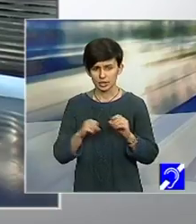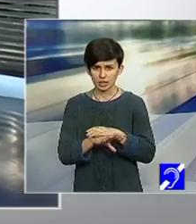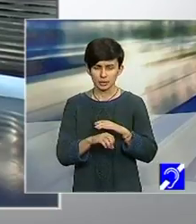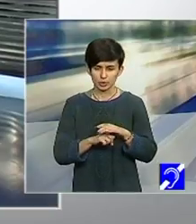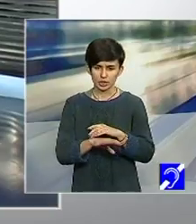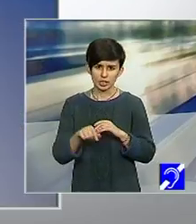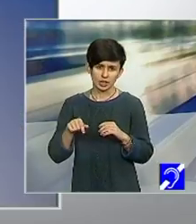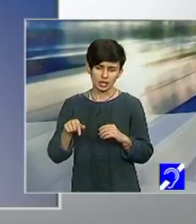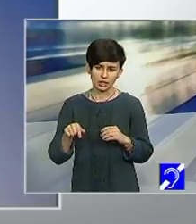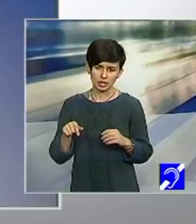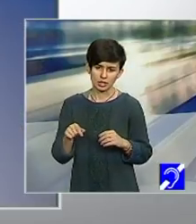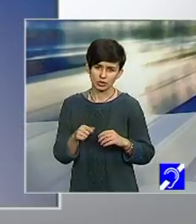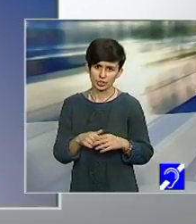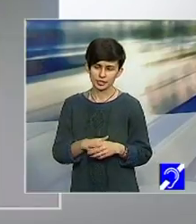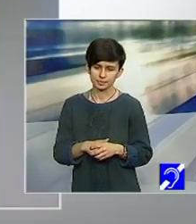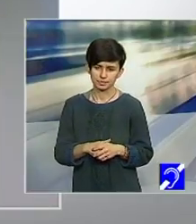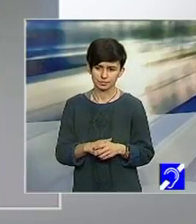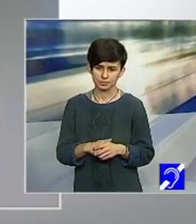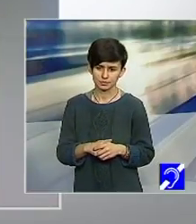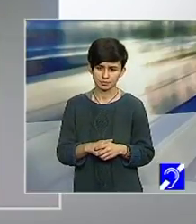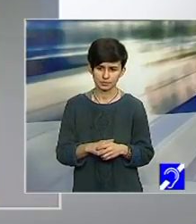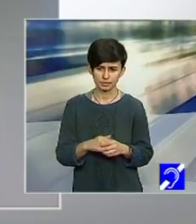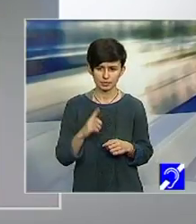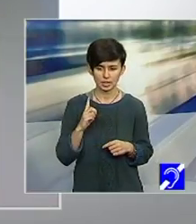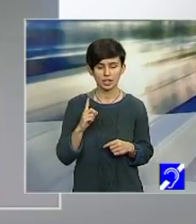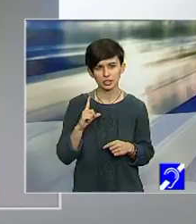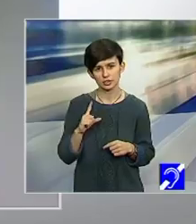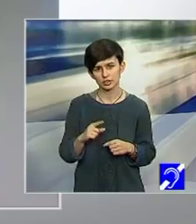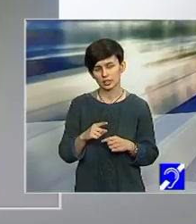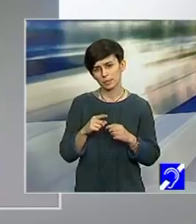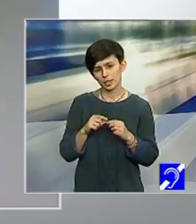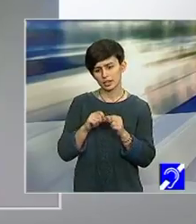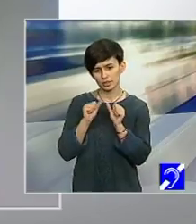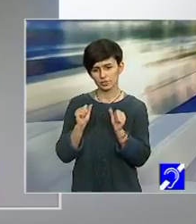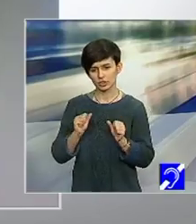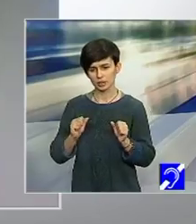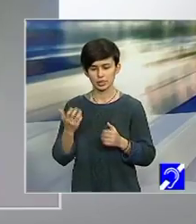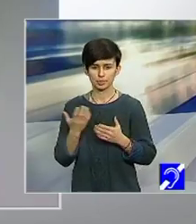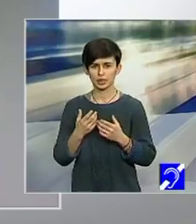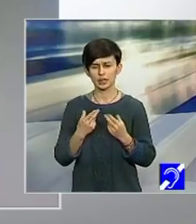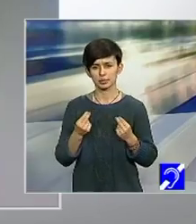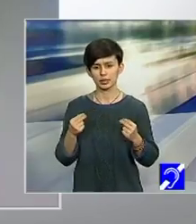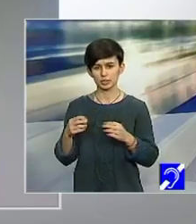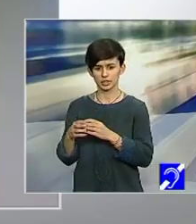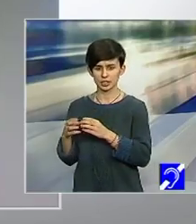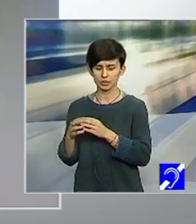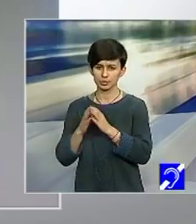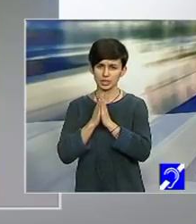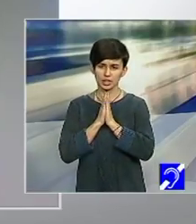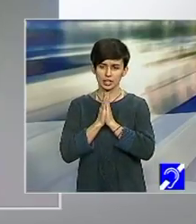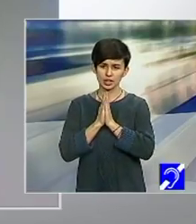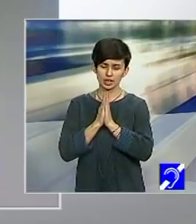și tot ce s-a întâmplat acolo, precum și diversele modalități prin care o serie de grupări religioase, mă refer